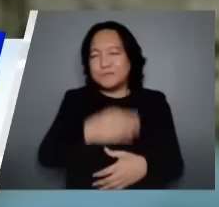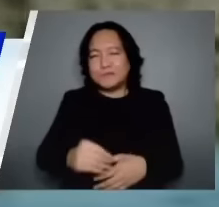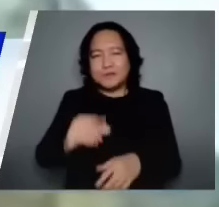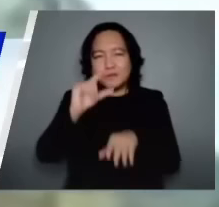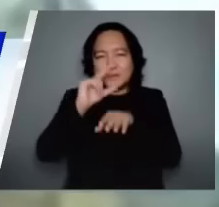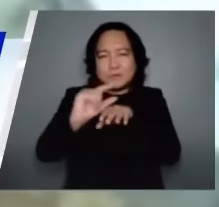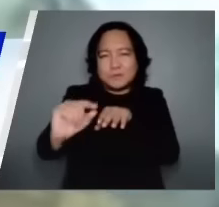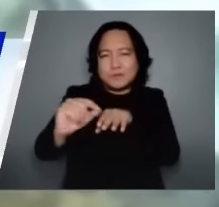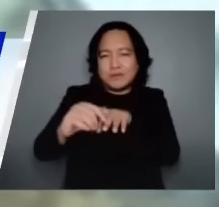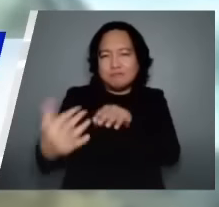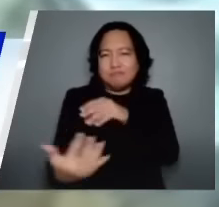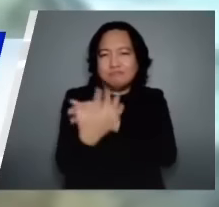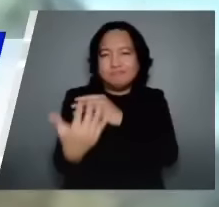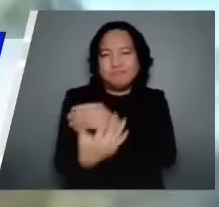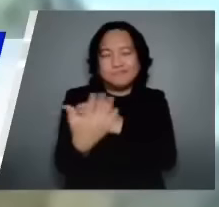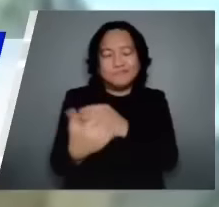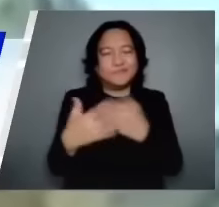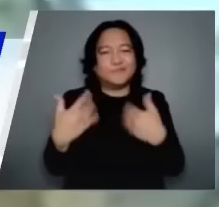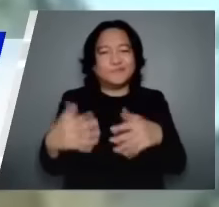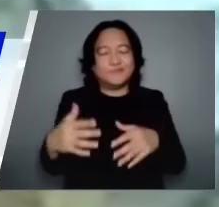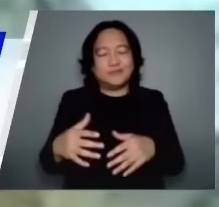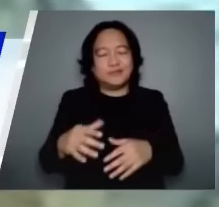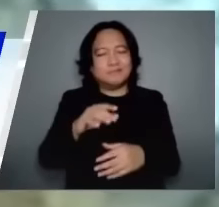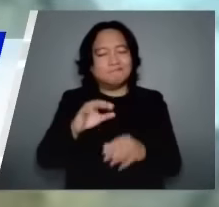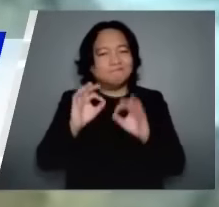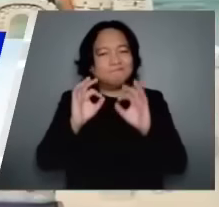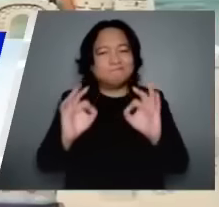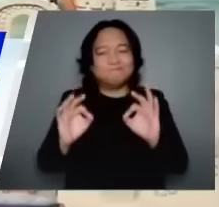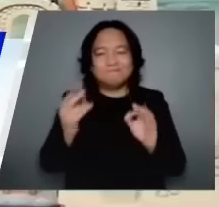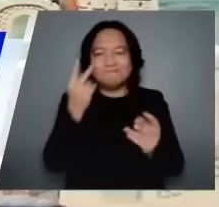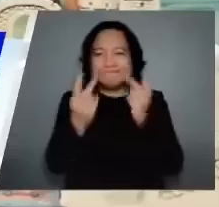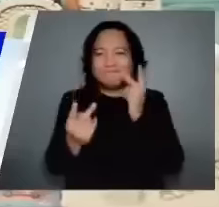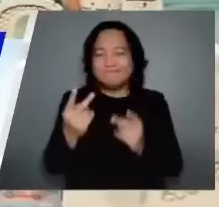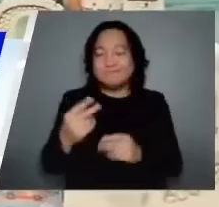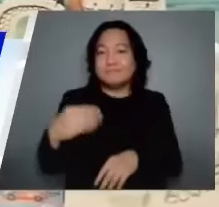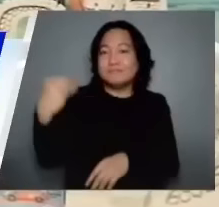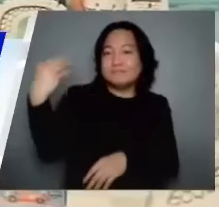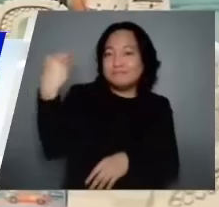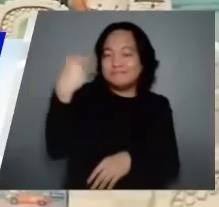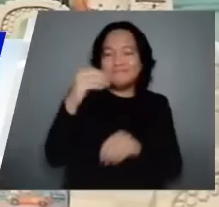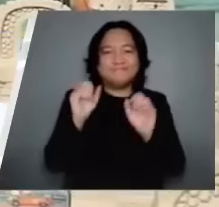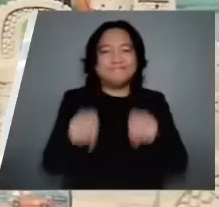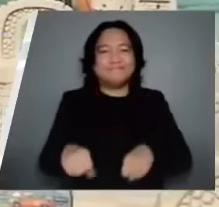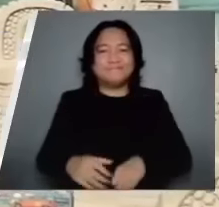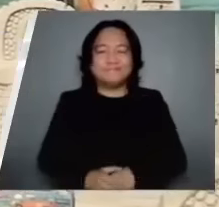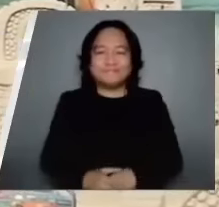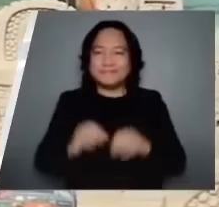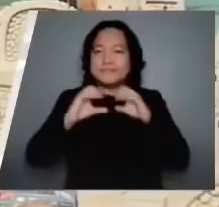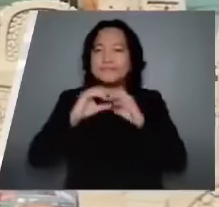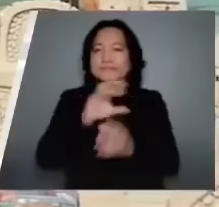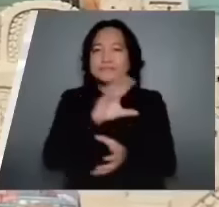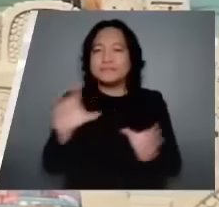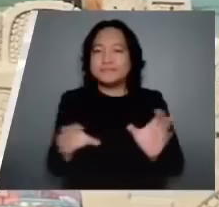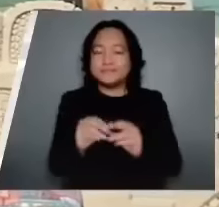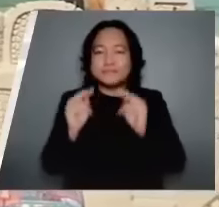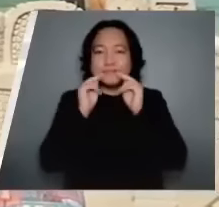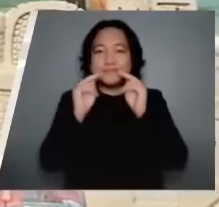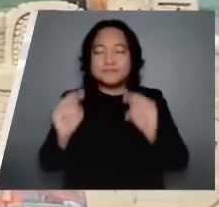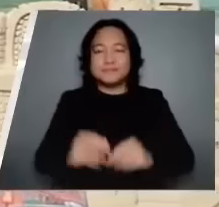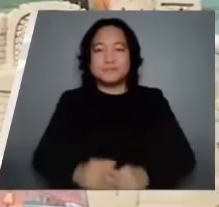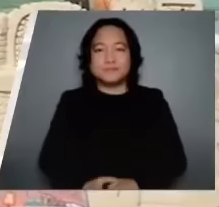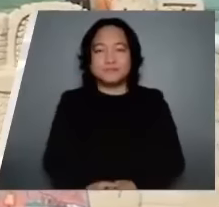bato. Perfect view para sa mga mahilig mag-selfie. Para sa GMA Integrated News, ako si Femarie Dumabok ng